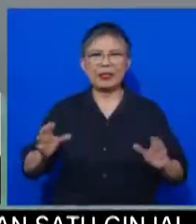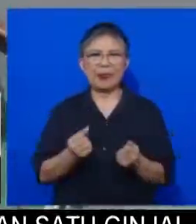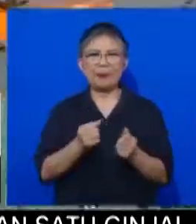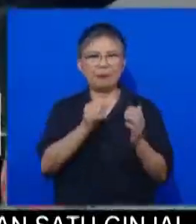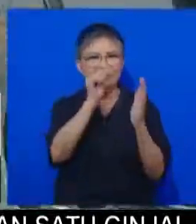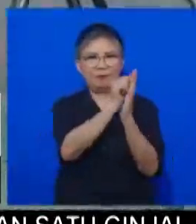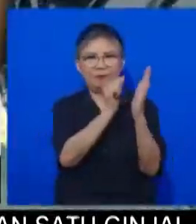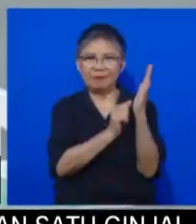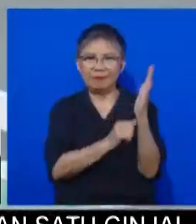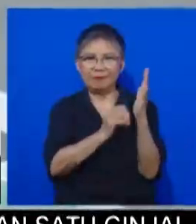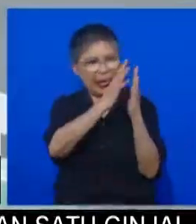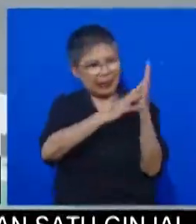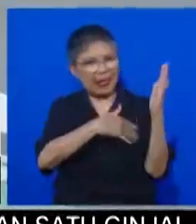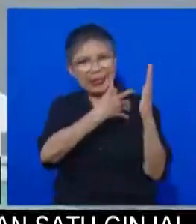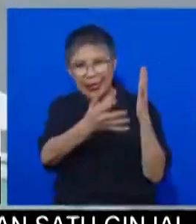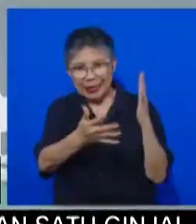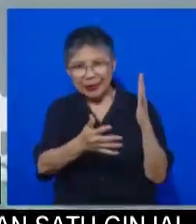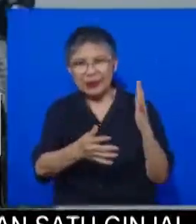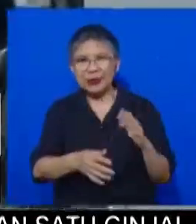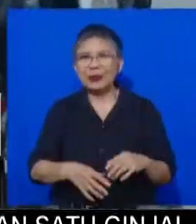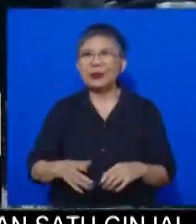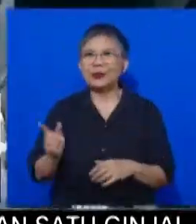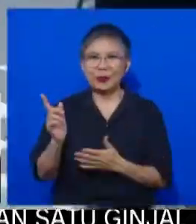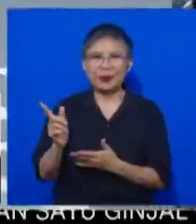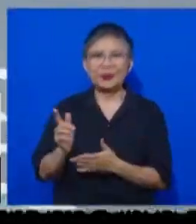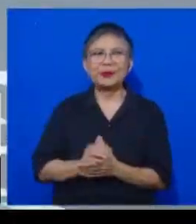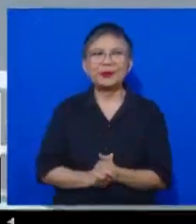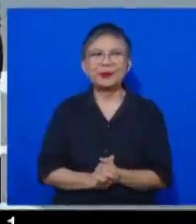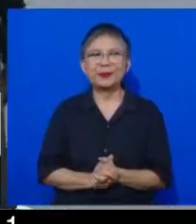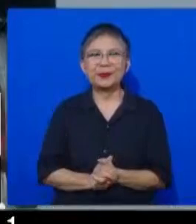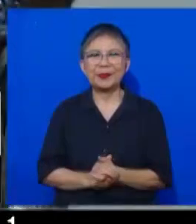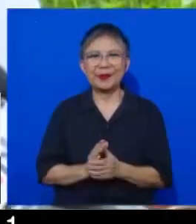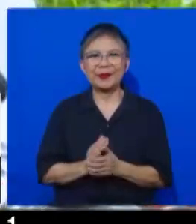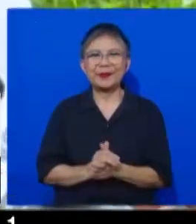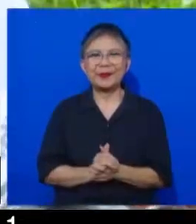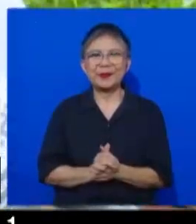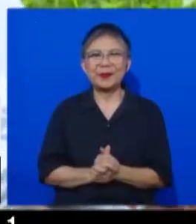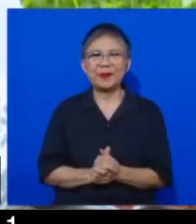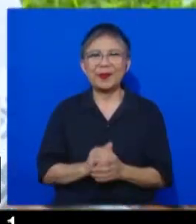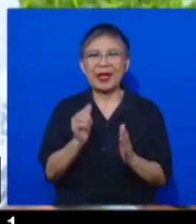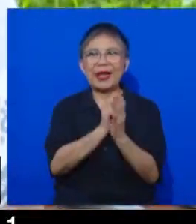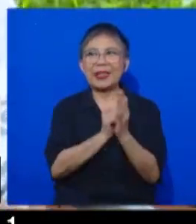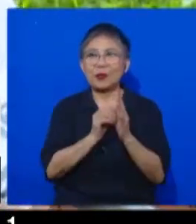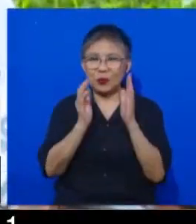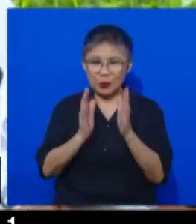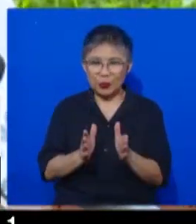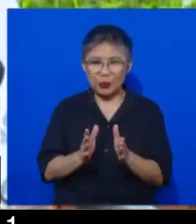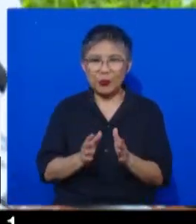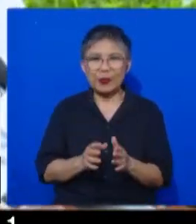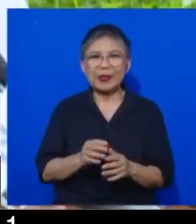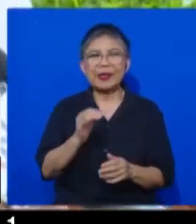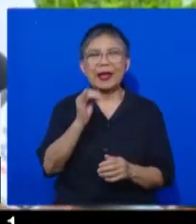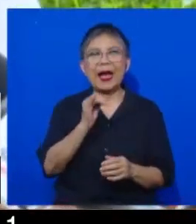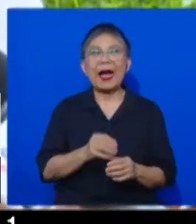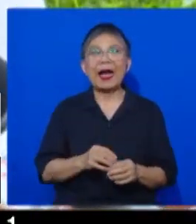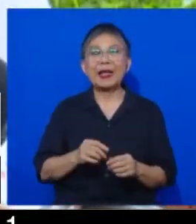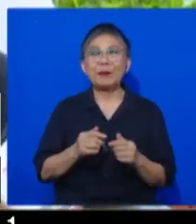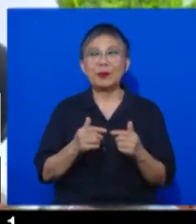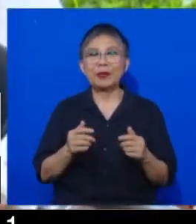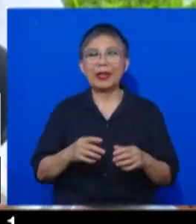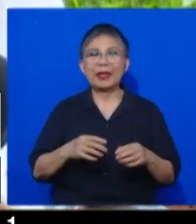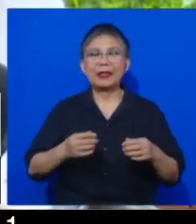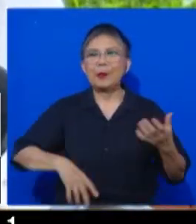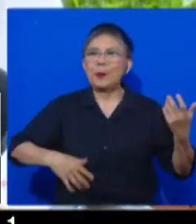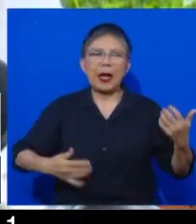agenda hiburan khusus bagi pengunjung TMII pada long weekend kali ini. Acara khusus kita di weekend ini lebih kayak